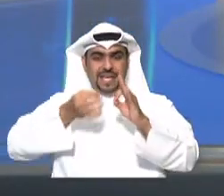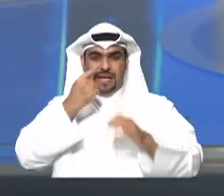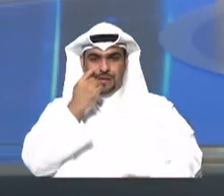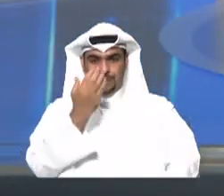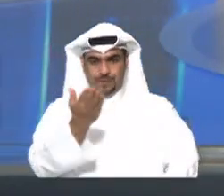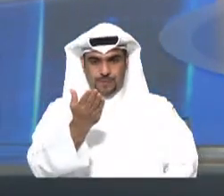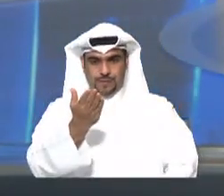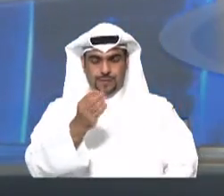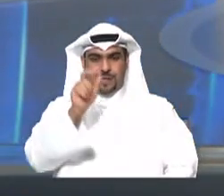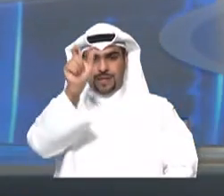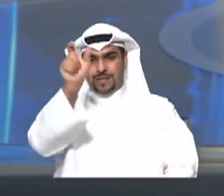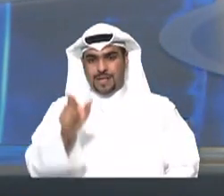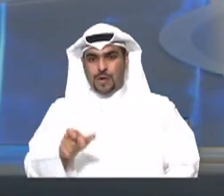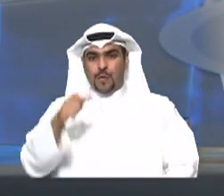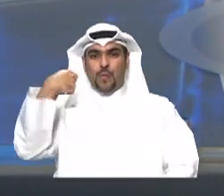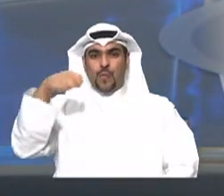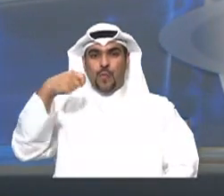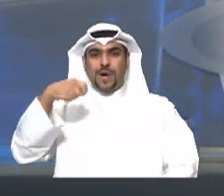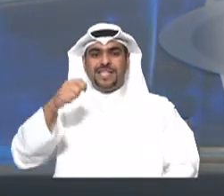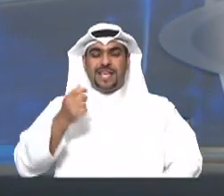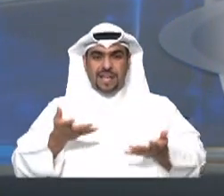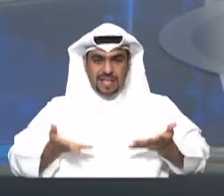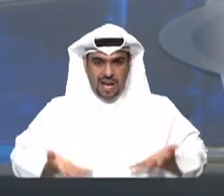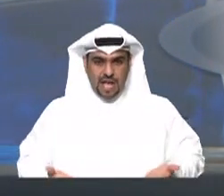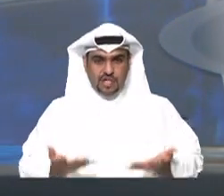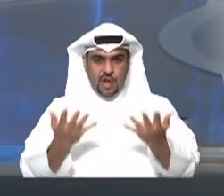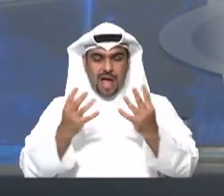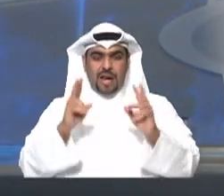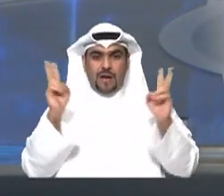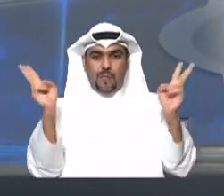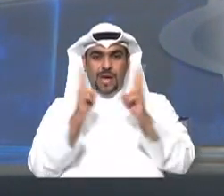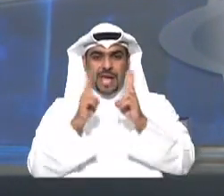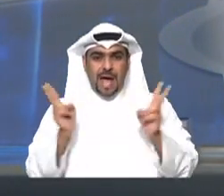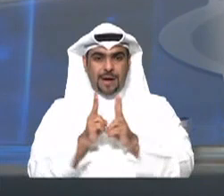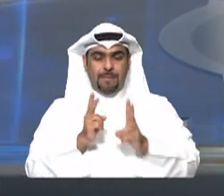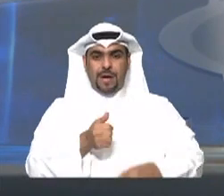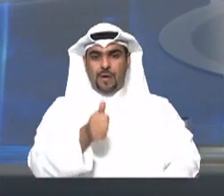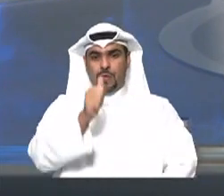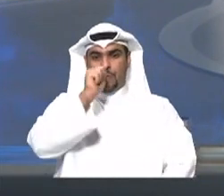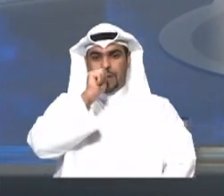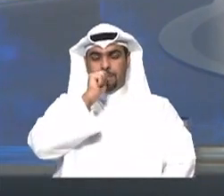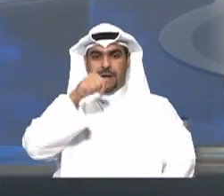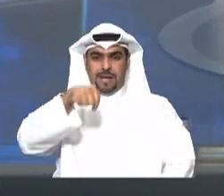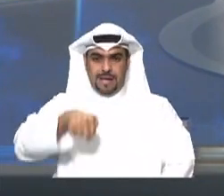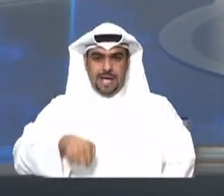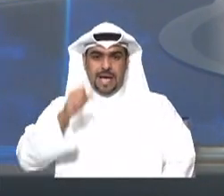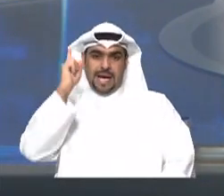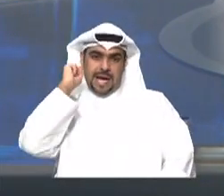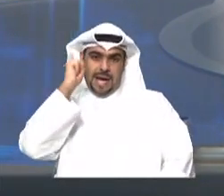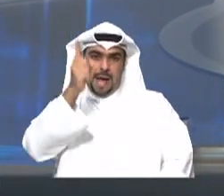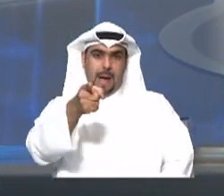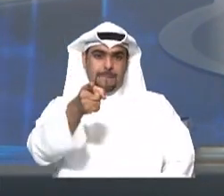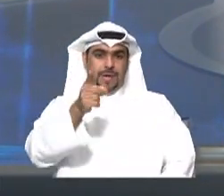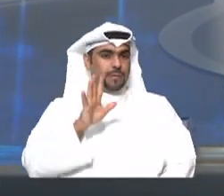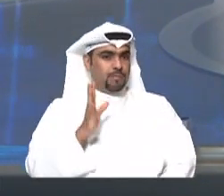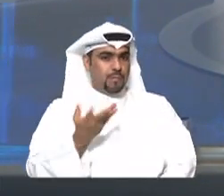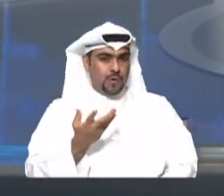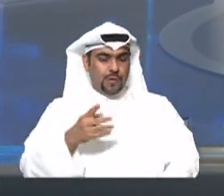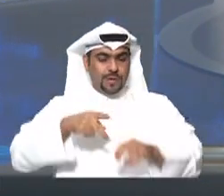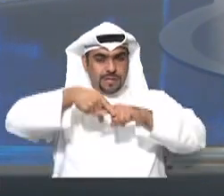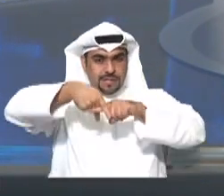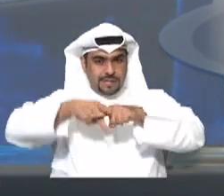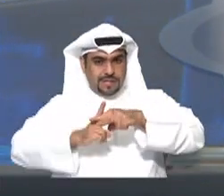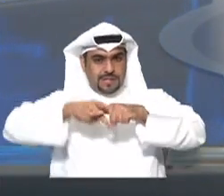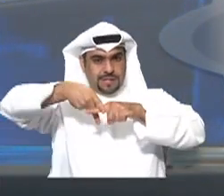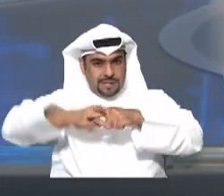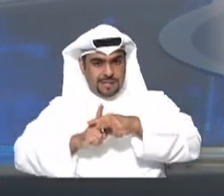وجهت وزيرة الأشغال العامة وزيرة الكهرباء والماء والطاقة المتجددة الدكتورة أماني بوغماز قطاعات الصيانة